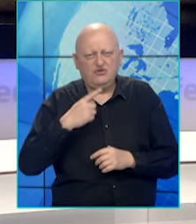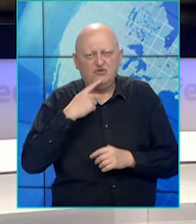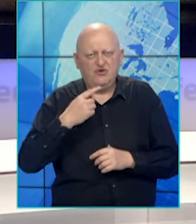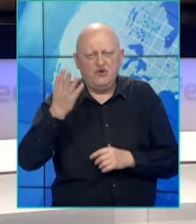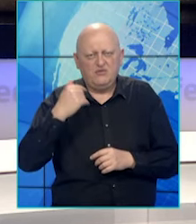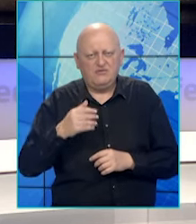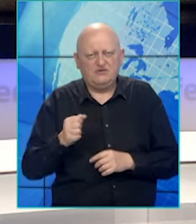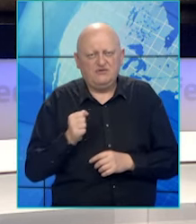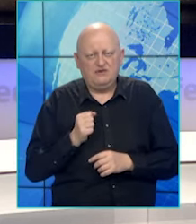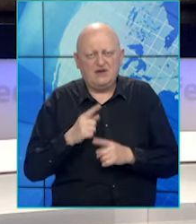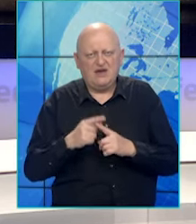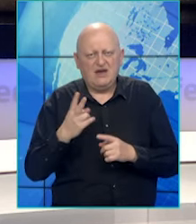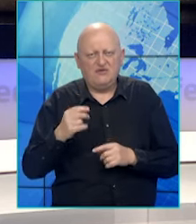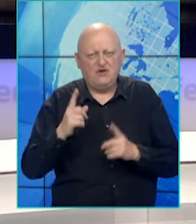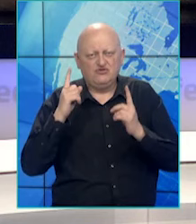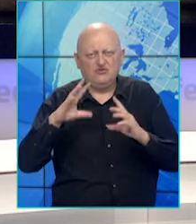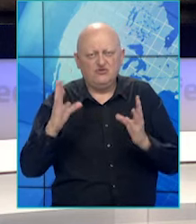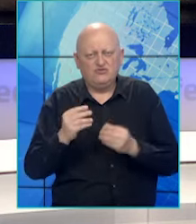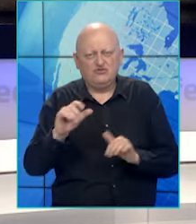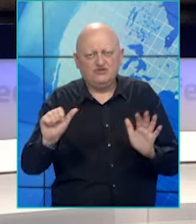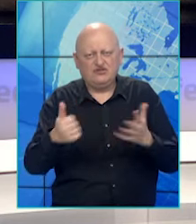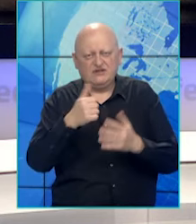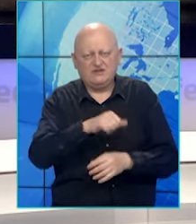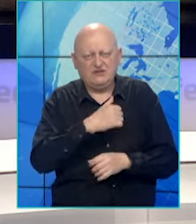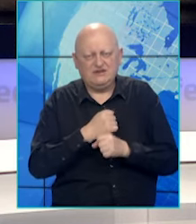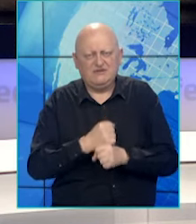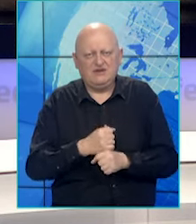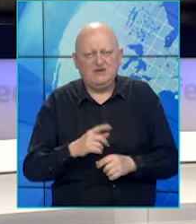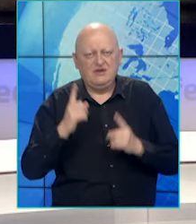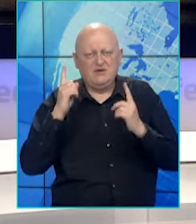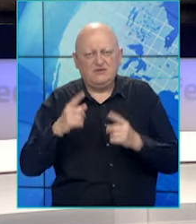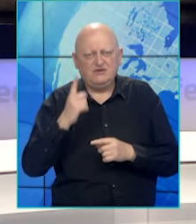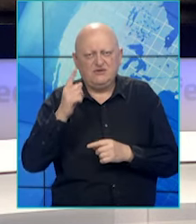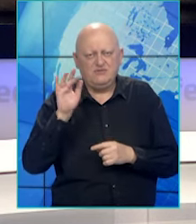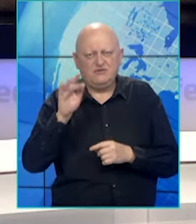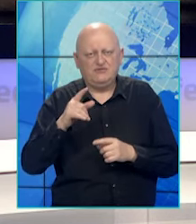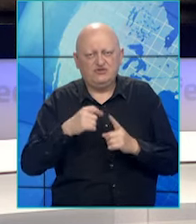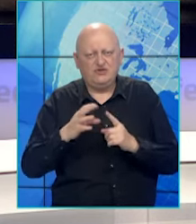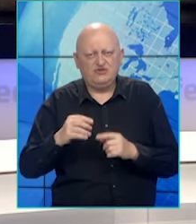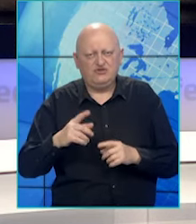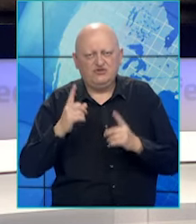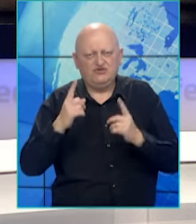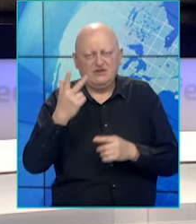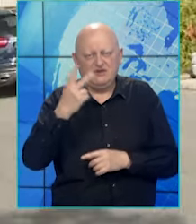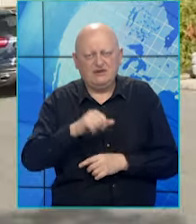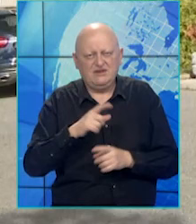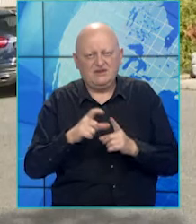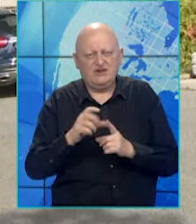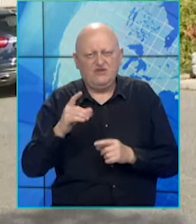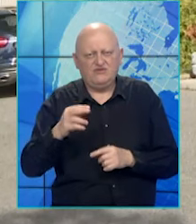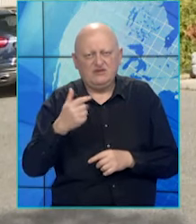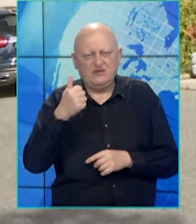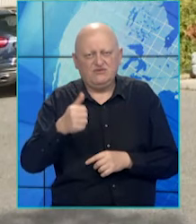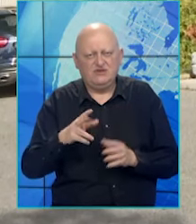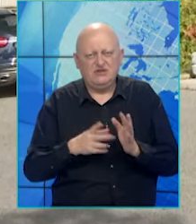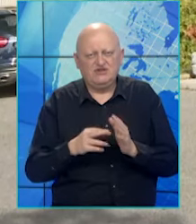i drugi, kojem je bivše pripadnike HVO osudio na ukupno 16 godina zatvora. Presudom je prvooptuženi Kordić osuđen na 3, Dražen